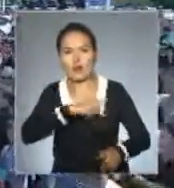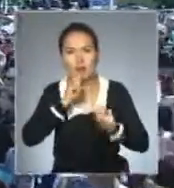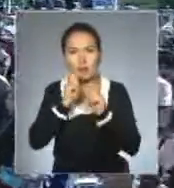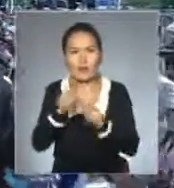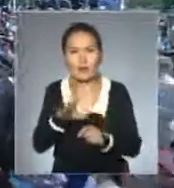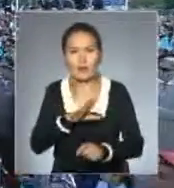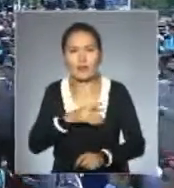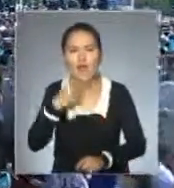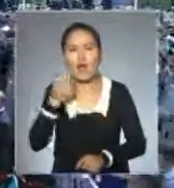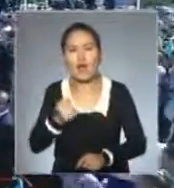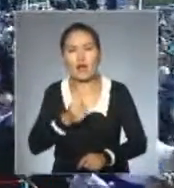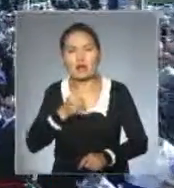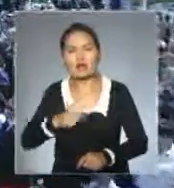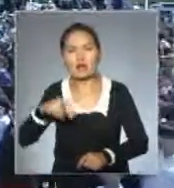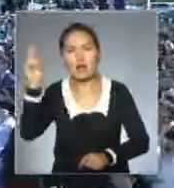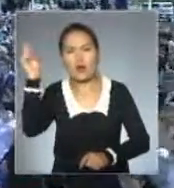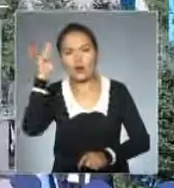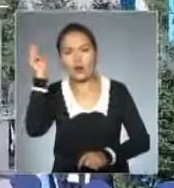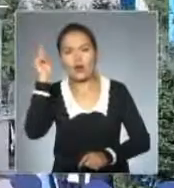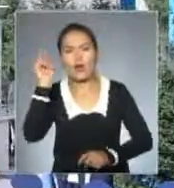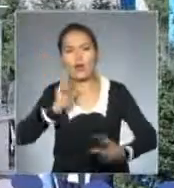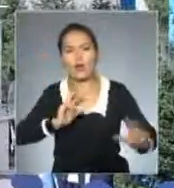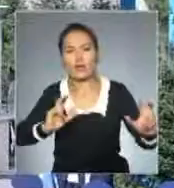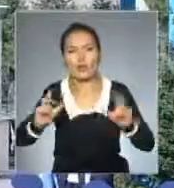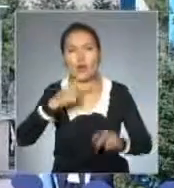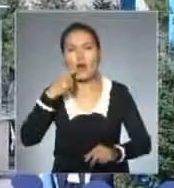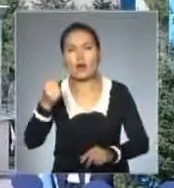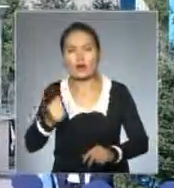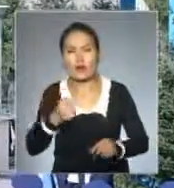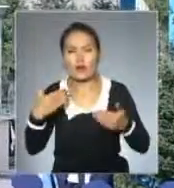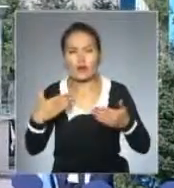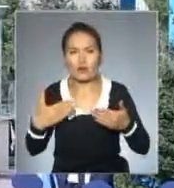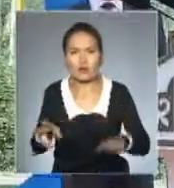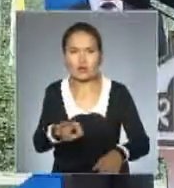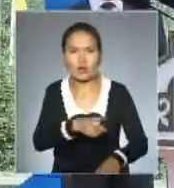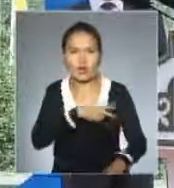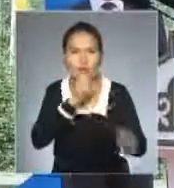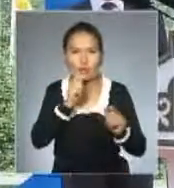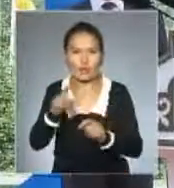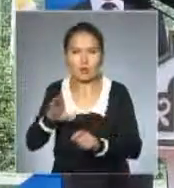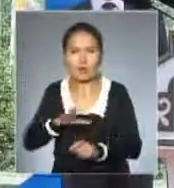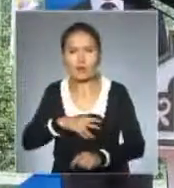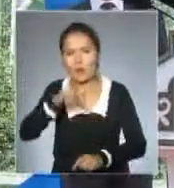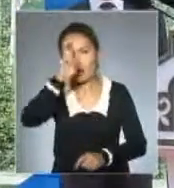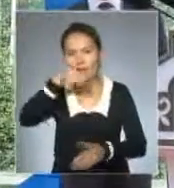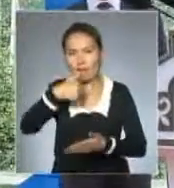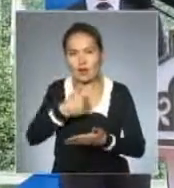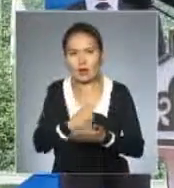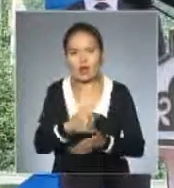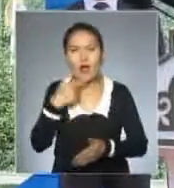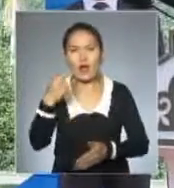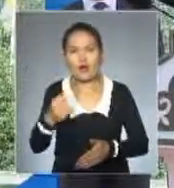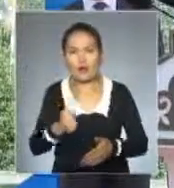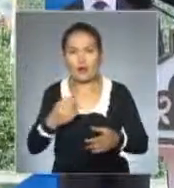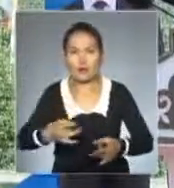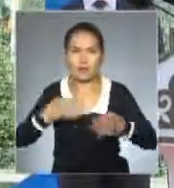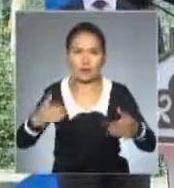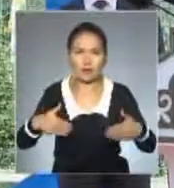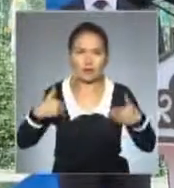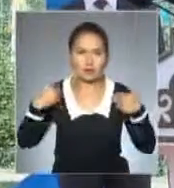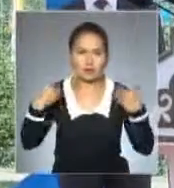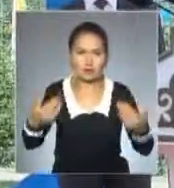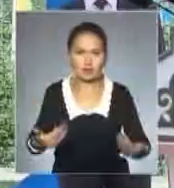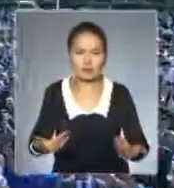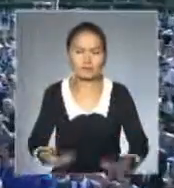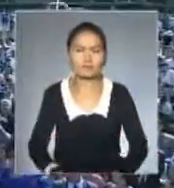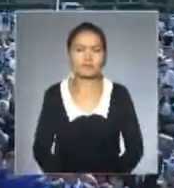жоғарғы әскери оқу орындарының ең үздік курсанттары ие болды. Елбасы жас жауынгерлерге ізгі ниетін білдіріп, отан қорғауға қалтқысыз қызмет